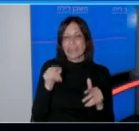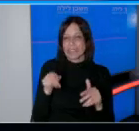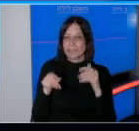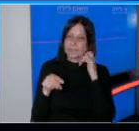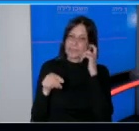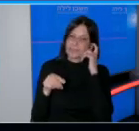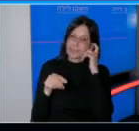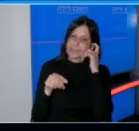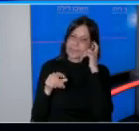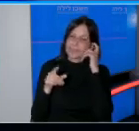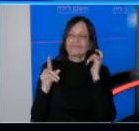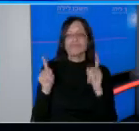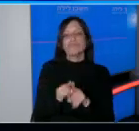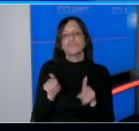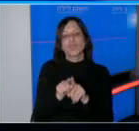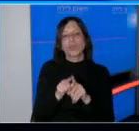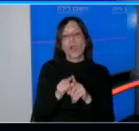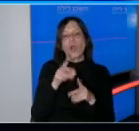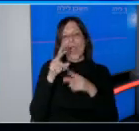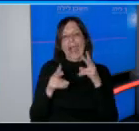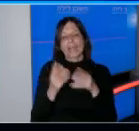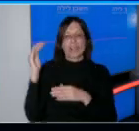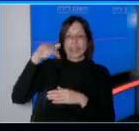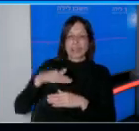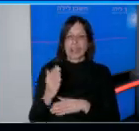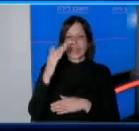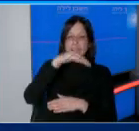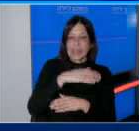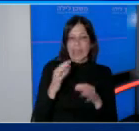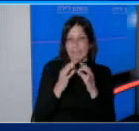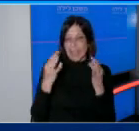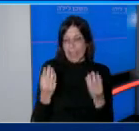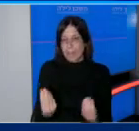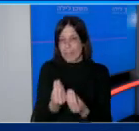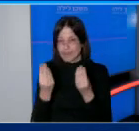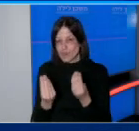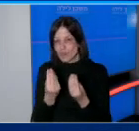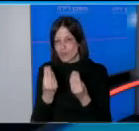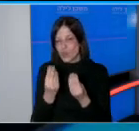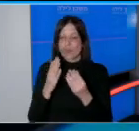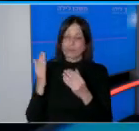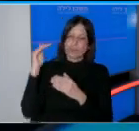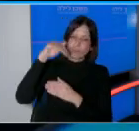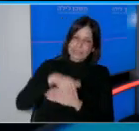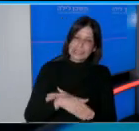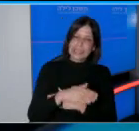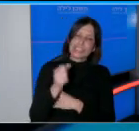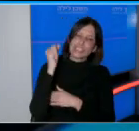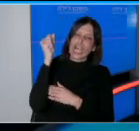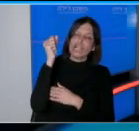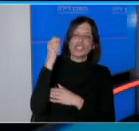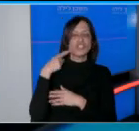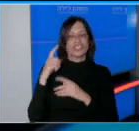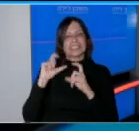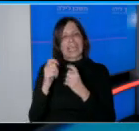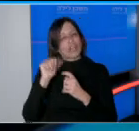תראי, זה כמו רכבת הרים. אנחנו... מתחילים במשהו, אנחנו כזה עפים למטה, ייי, סגר ראשון,